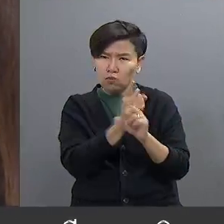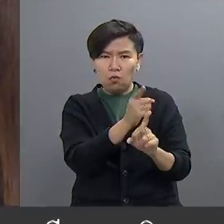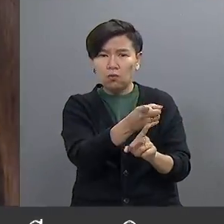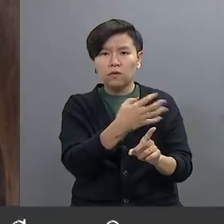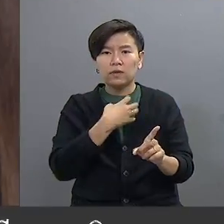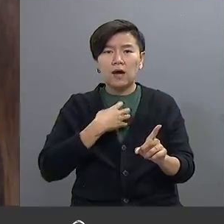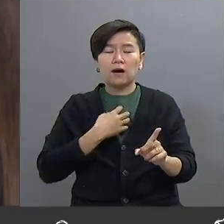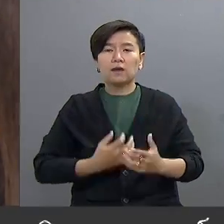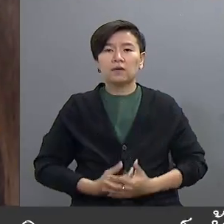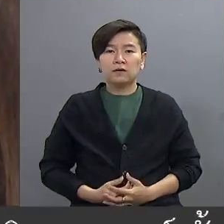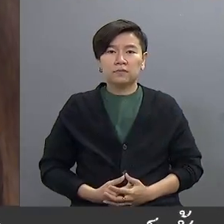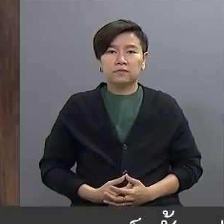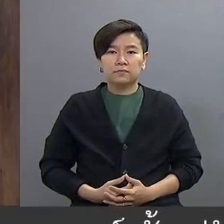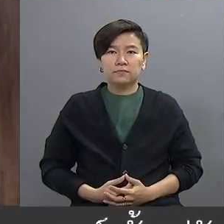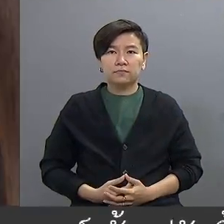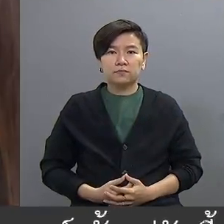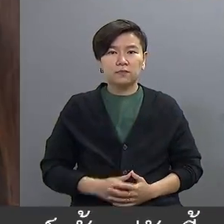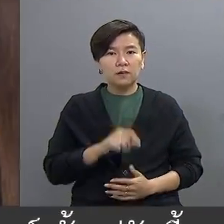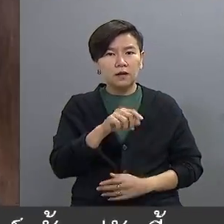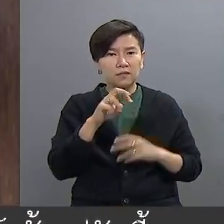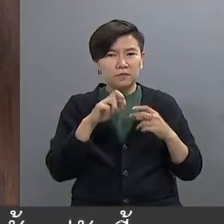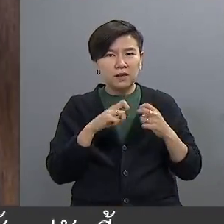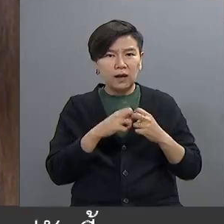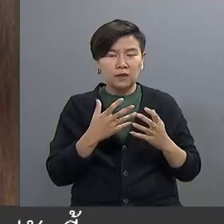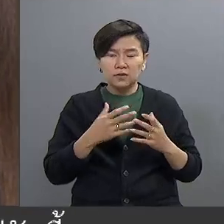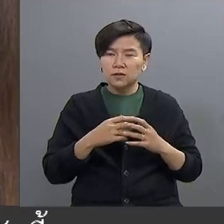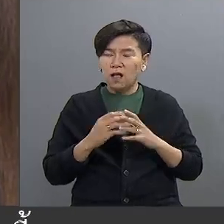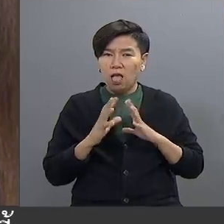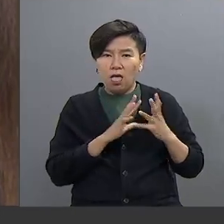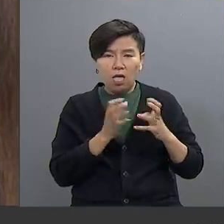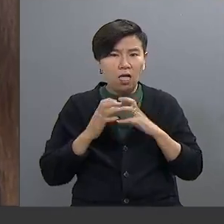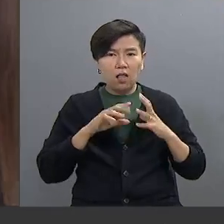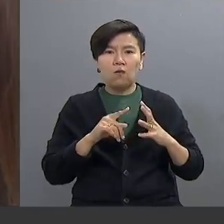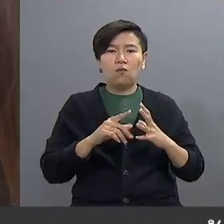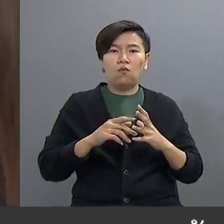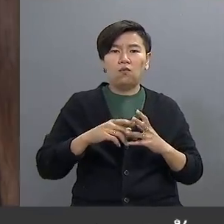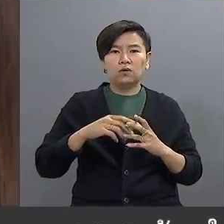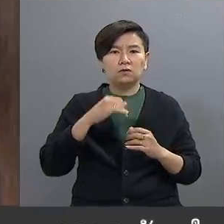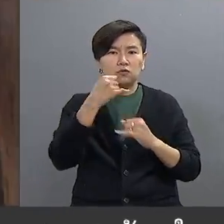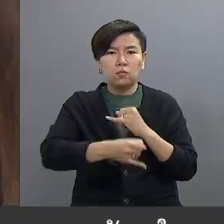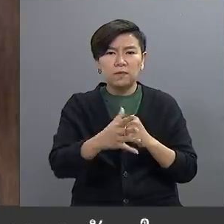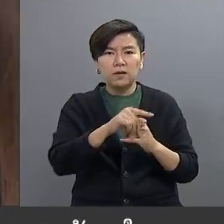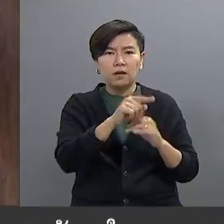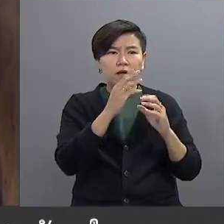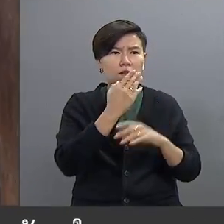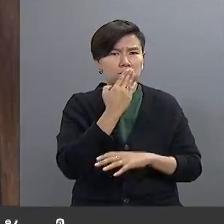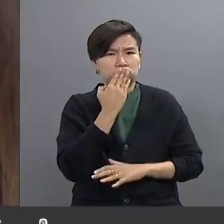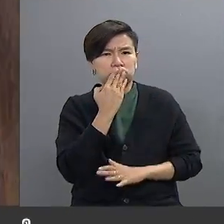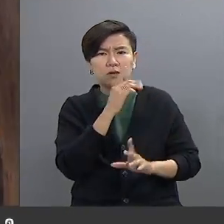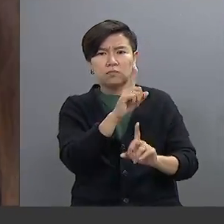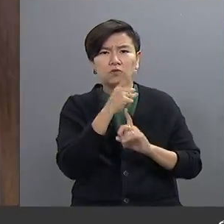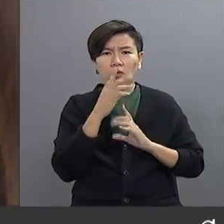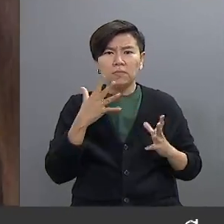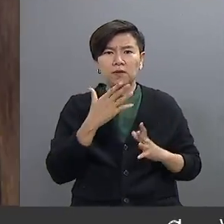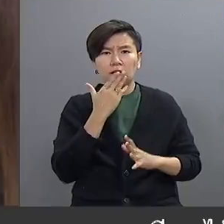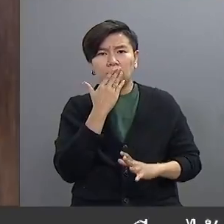กหนูแบบว่าเคลียร์กันนี่คือวุ่นวายมากๆจริงๆค่ะแล้วแบบว่าไม่ได้รับคำตอบที่ชัดเจนอะไรอย่างนี้เขาก็ไม่อยู่เพื่อเราต